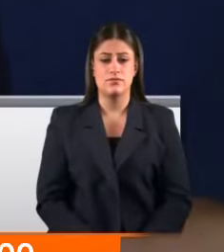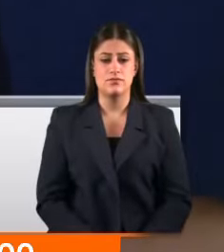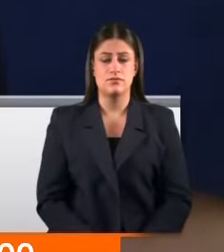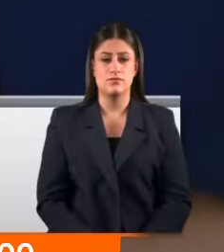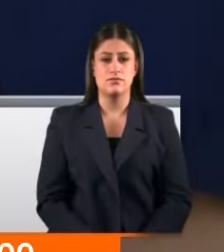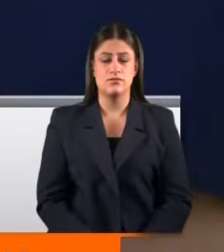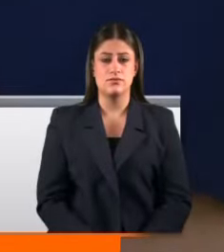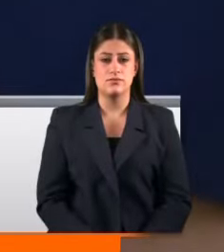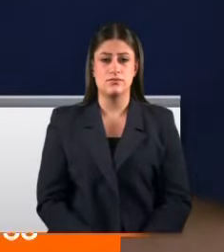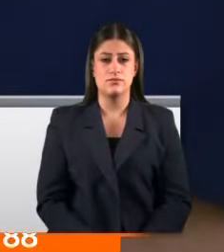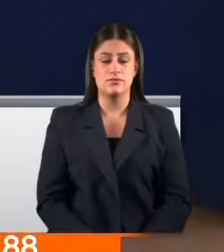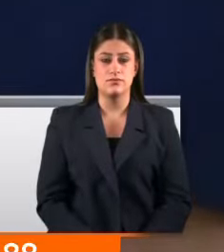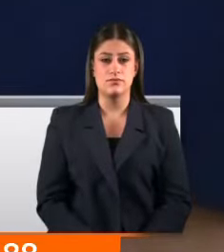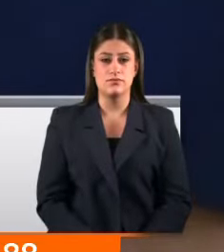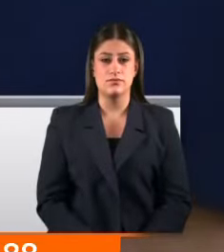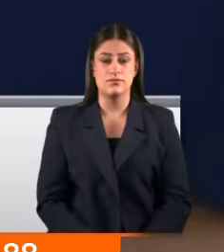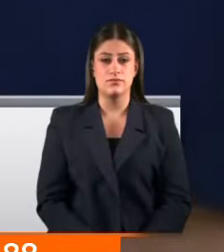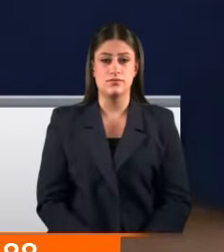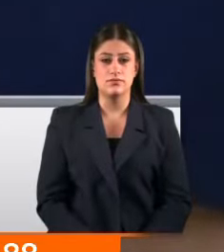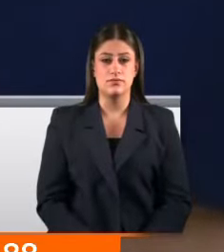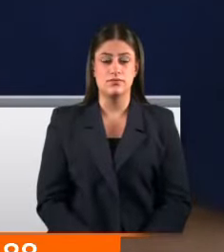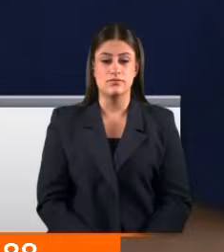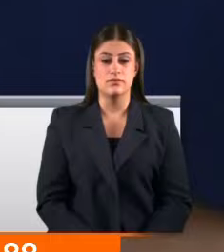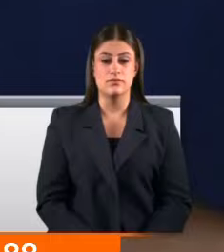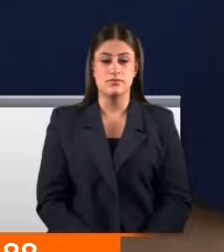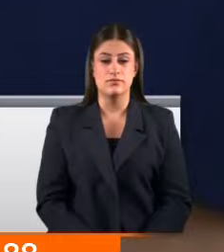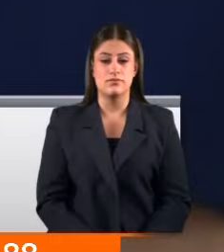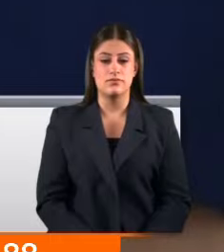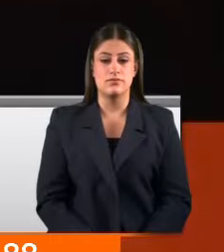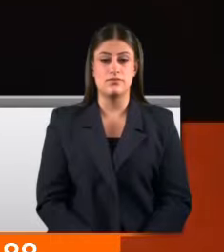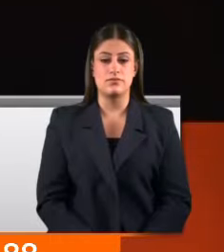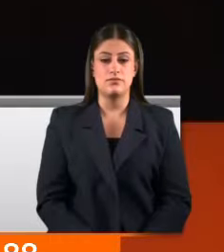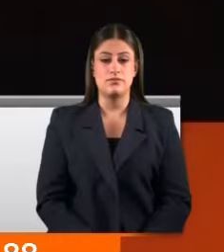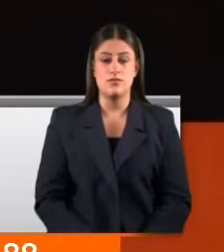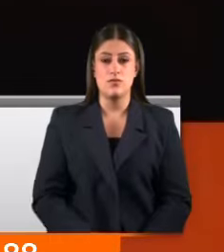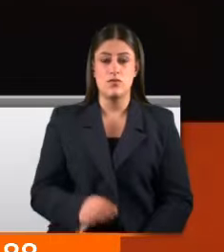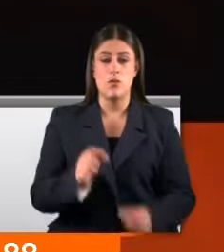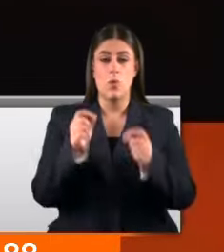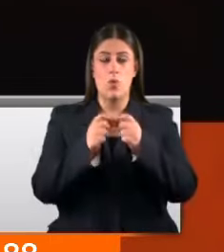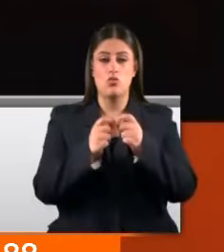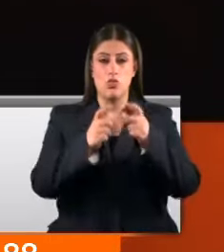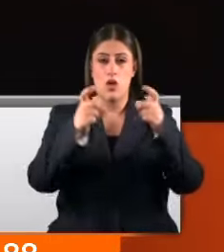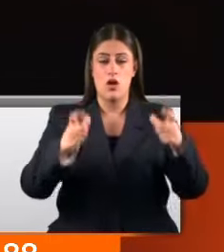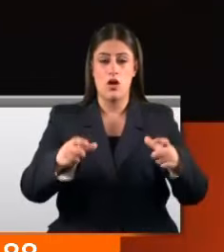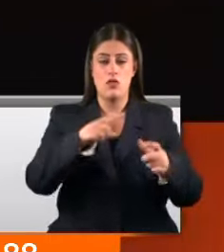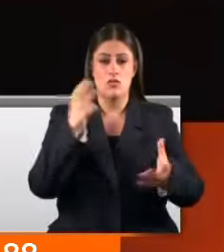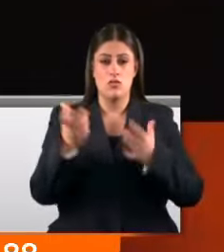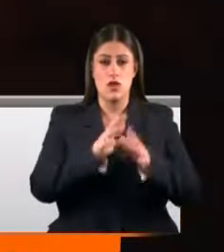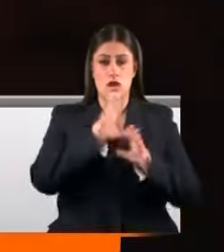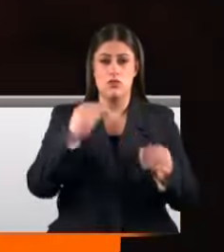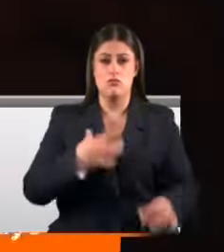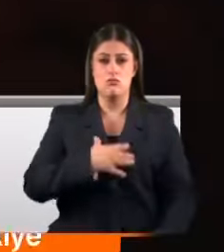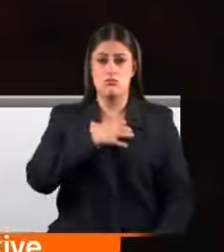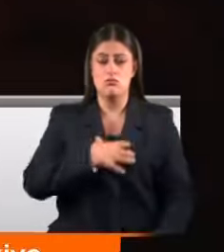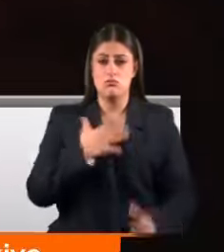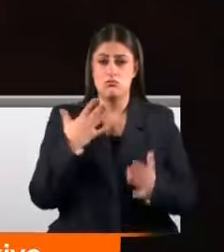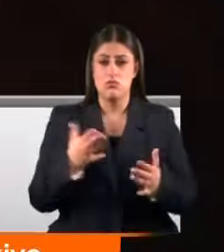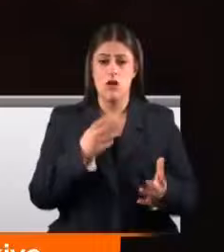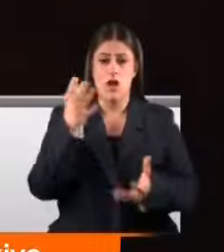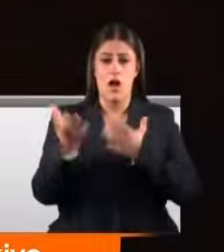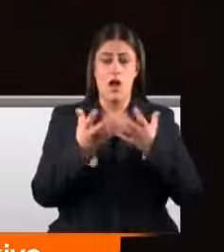hakikaten bize endişeye sevk eden Aydın Bozdoğan'da bir yangın çıktı. Bozdoğan'daki yangından herkes endişeliydi. Çünkü